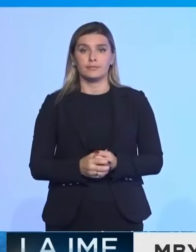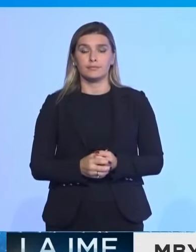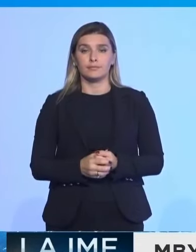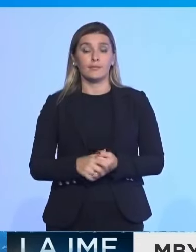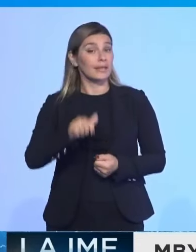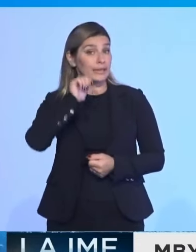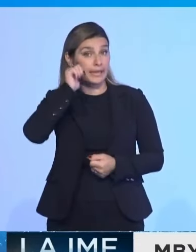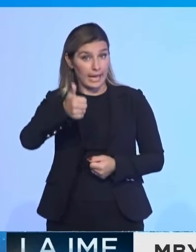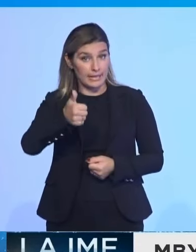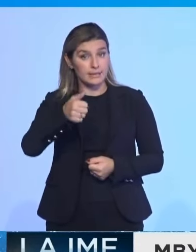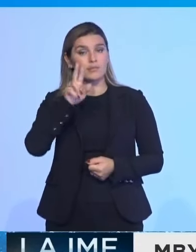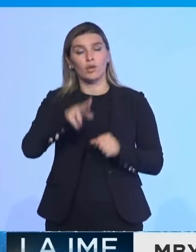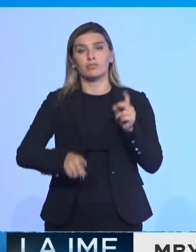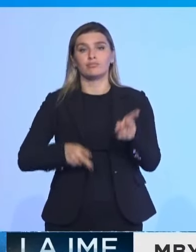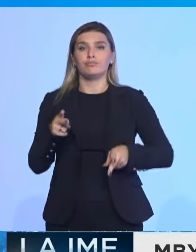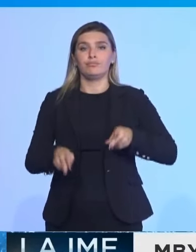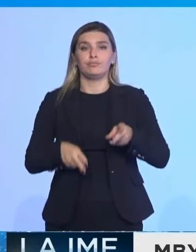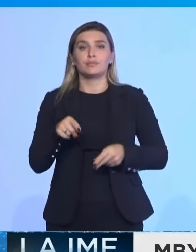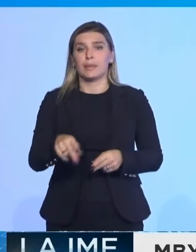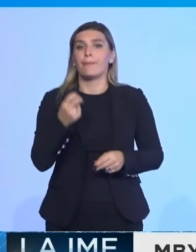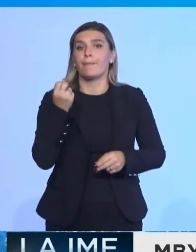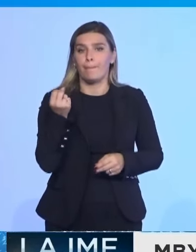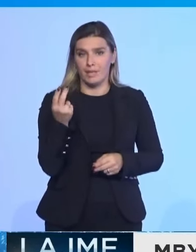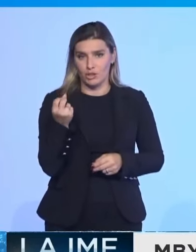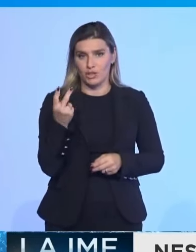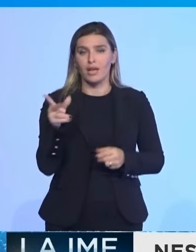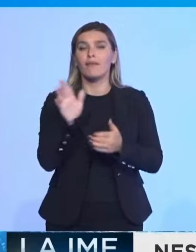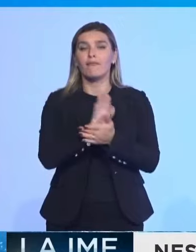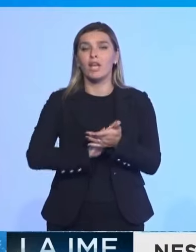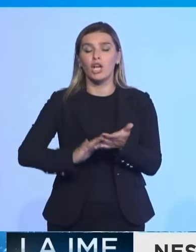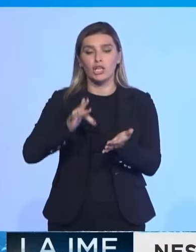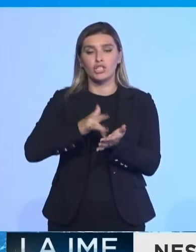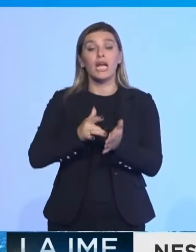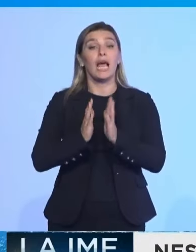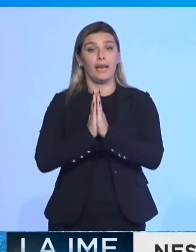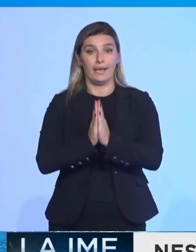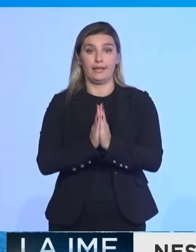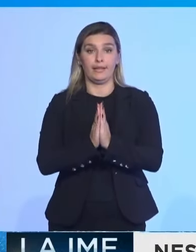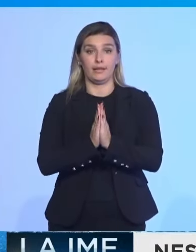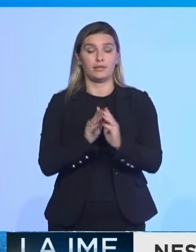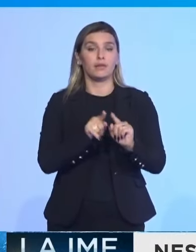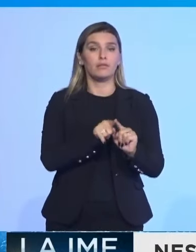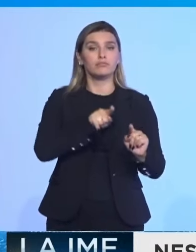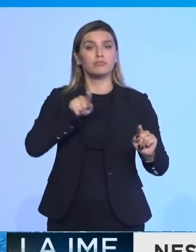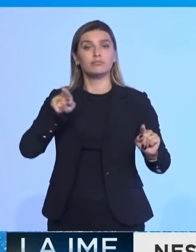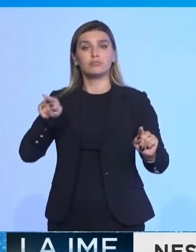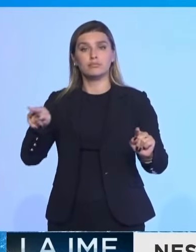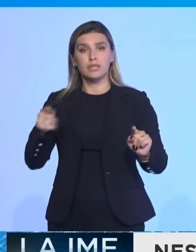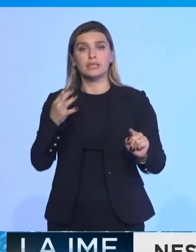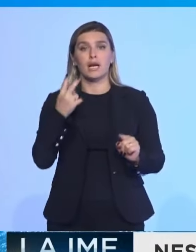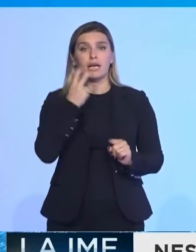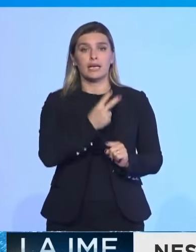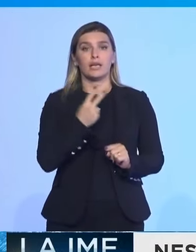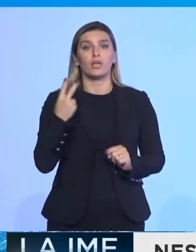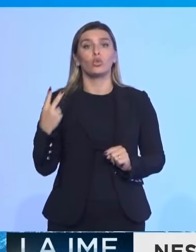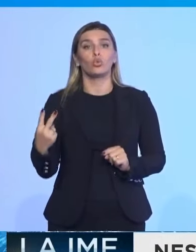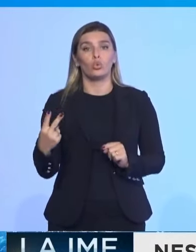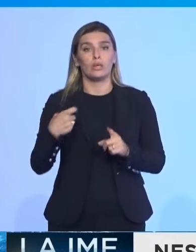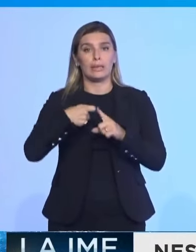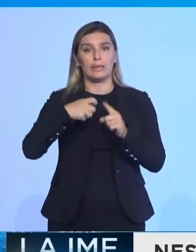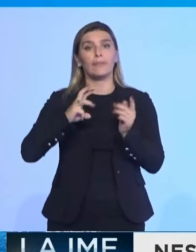Nesër mbahet maratona e Prishtinës, e cila nis nga sheshi Nën Tereza për të vazhduar në një shteg prej 22